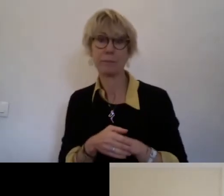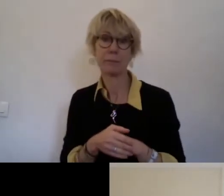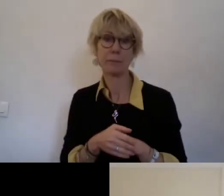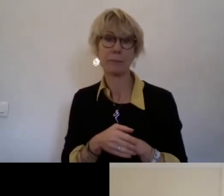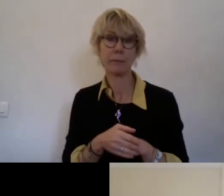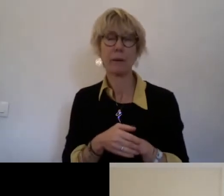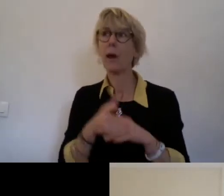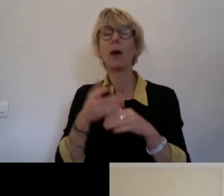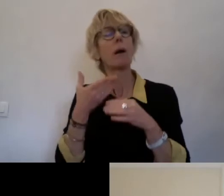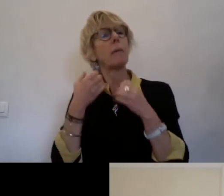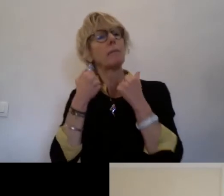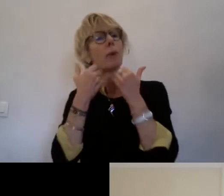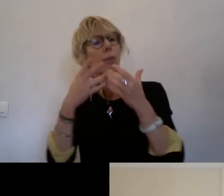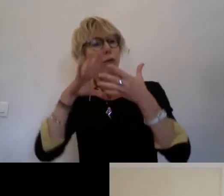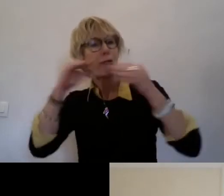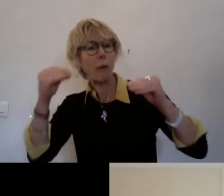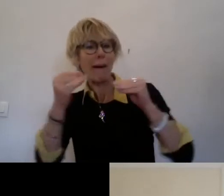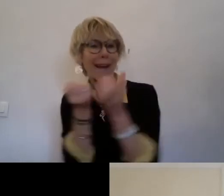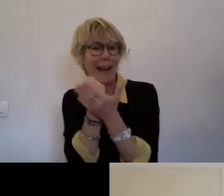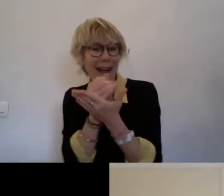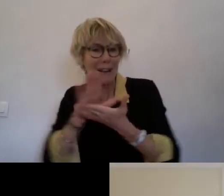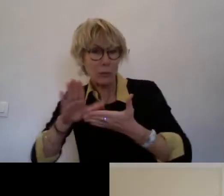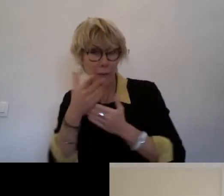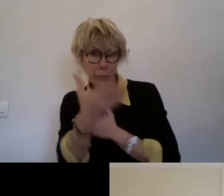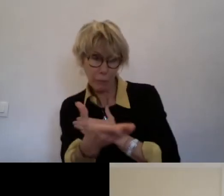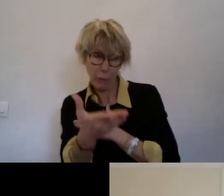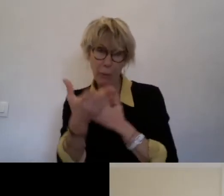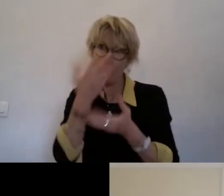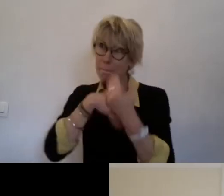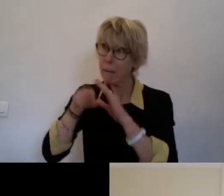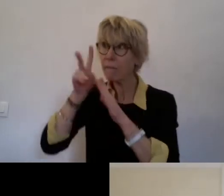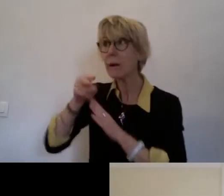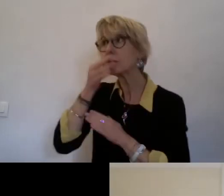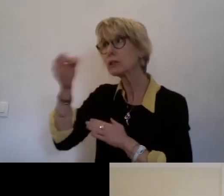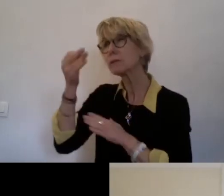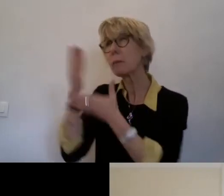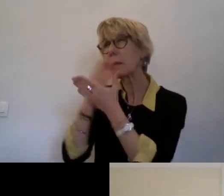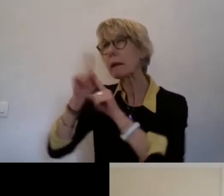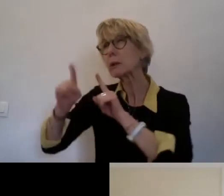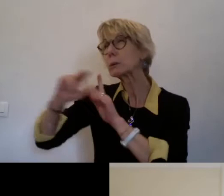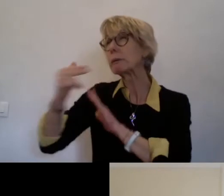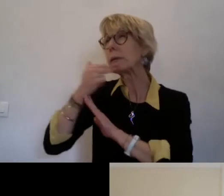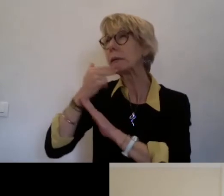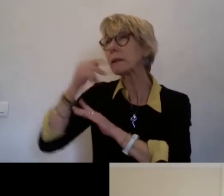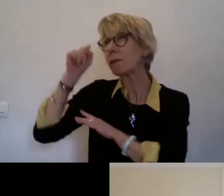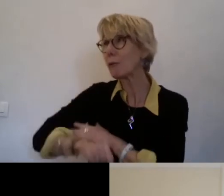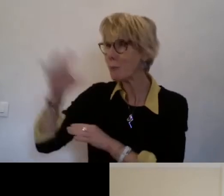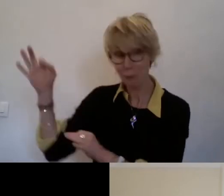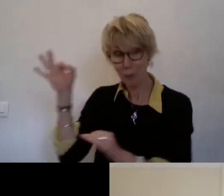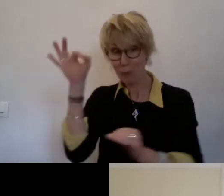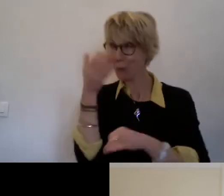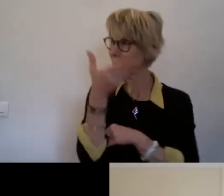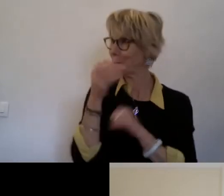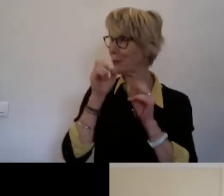qui a été proposé gratuitement, mais toujours avec la même exigence qualitative à destination de nos